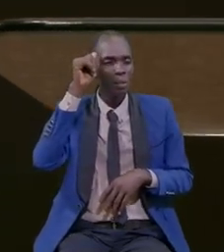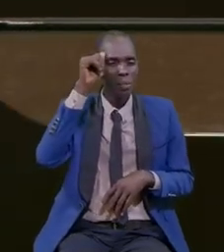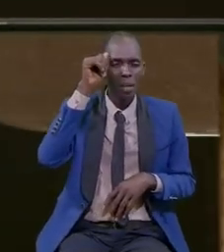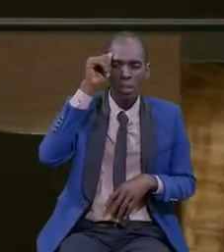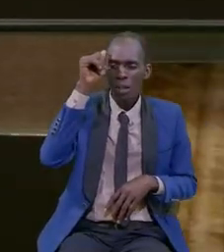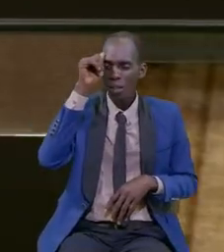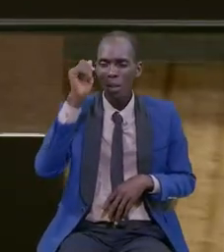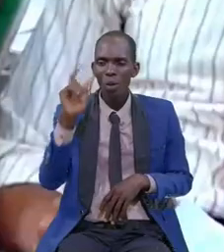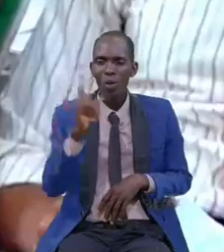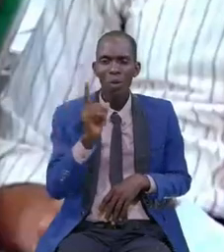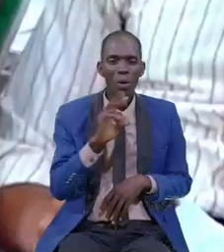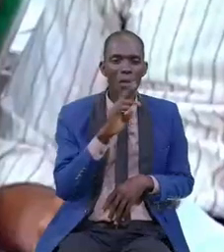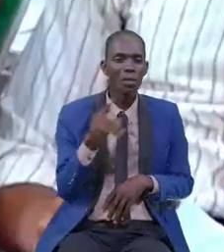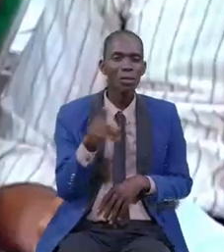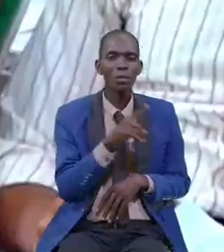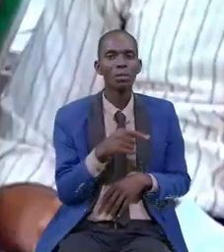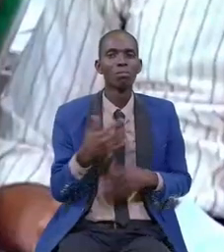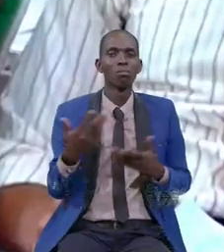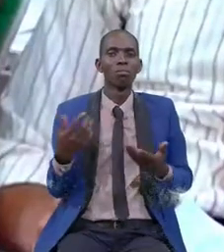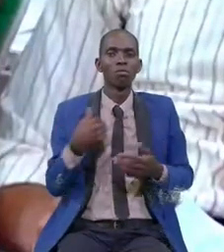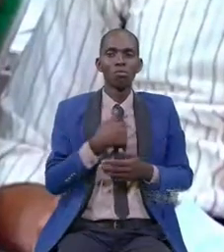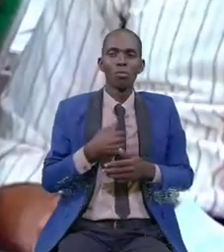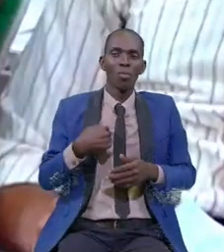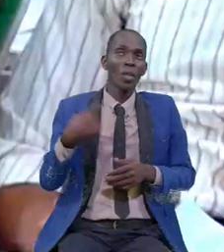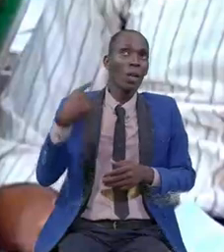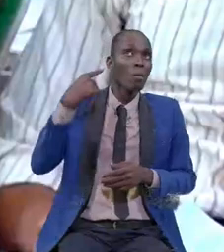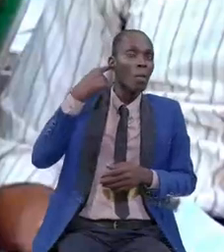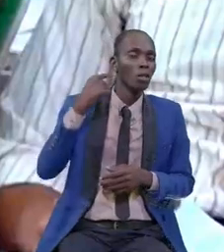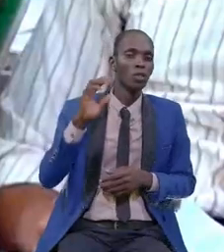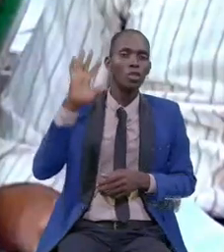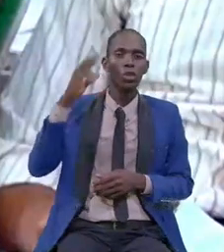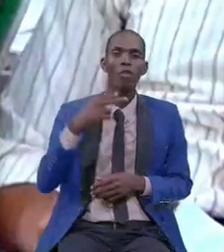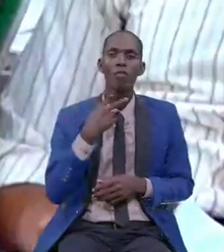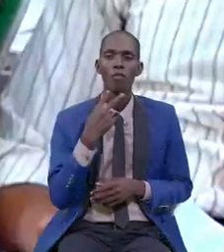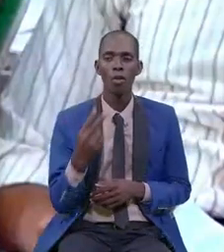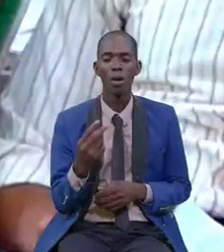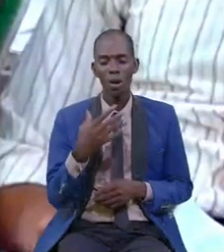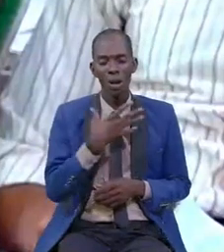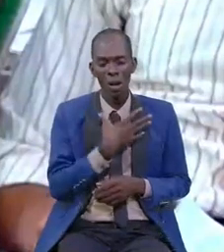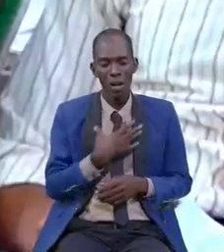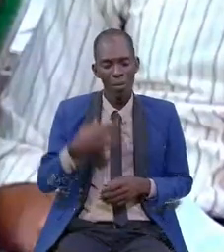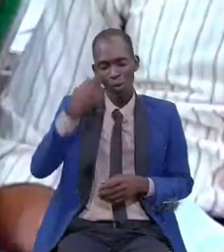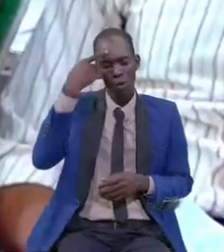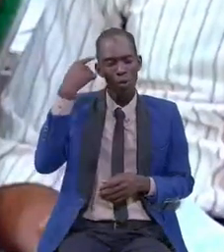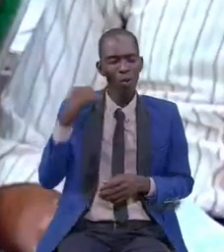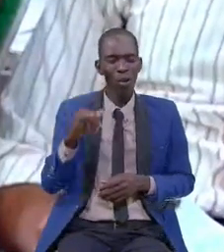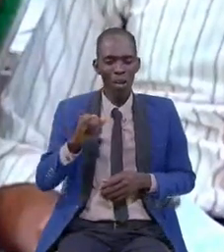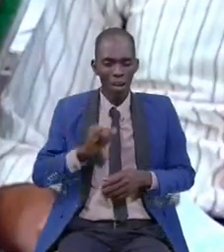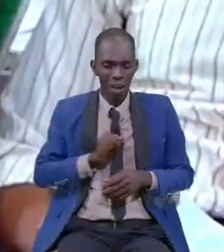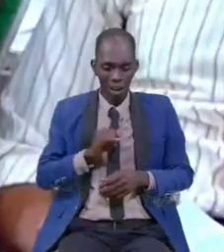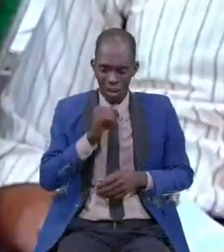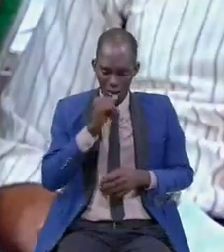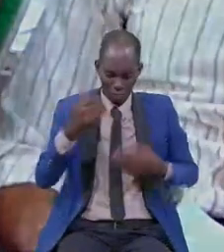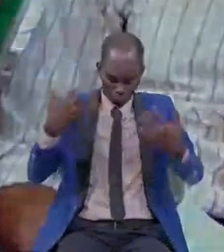jardin et je me suis caché parce que je suis nu qui t'a dit que tu